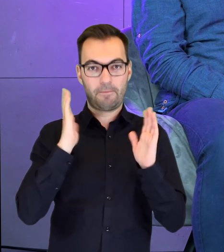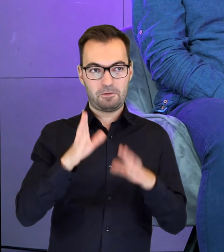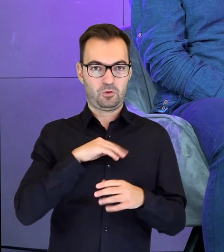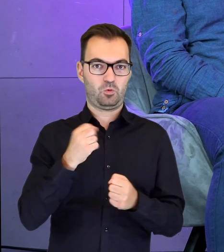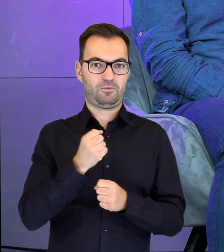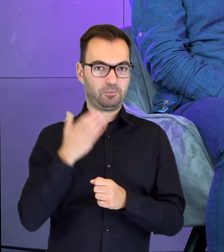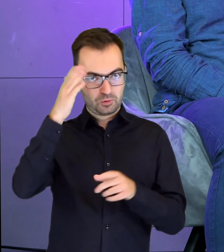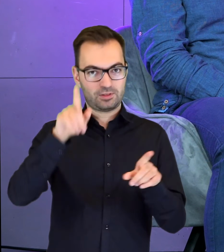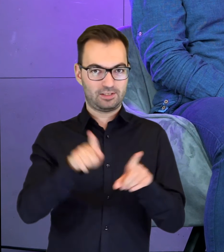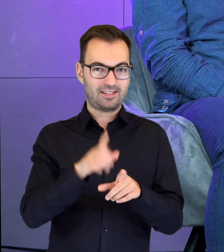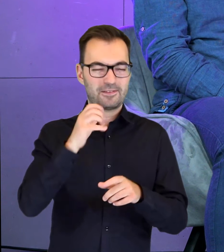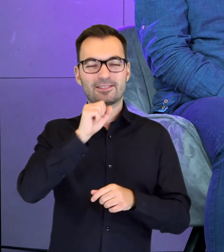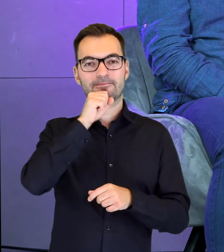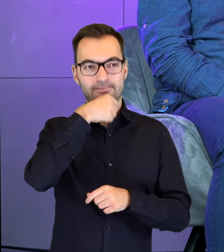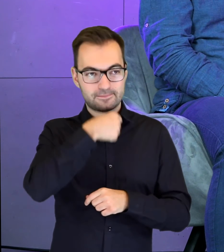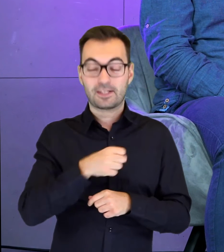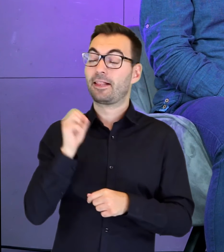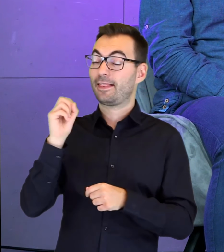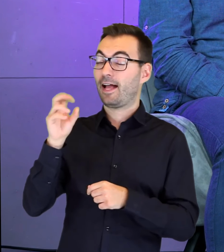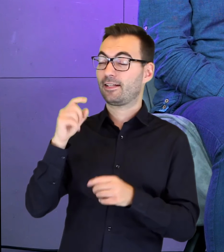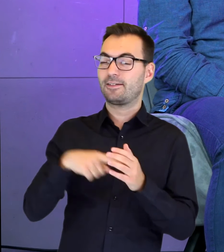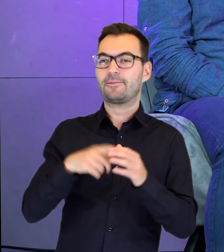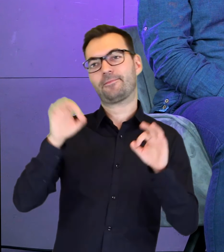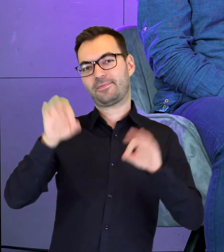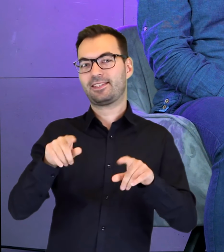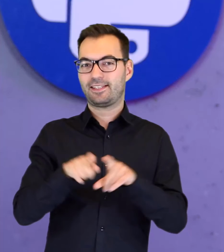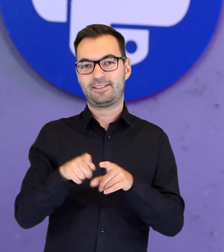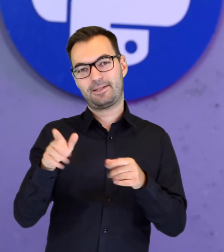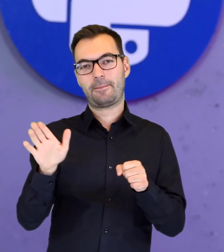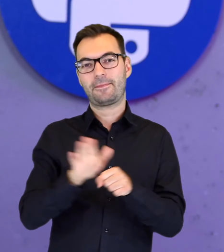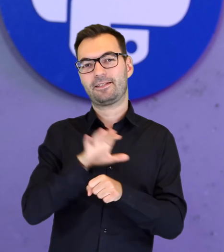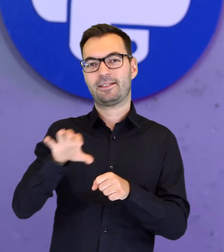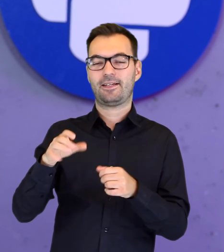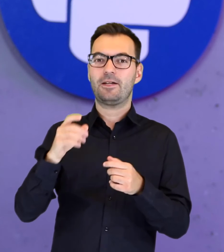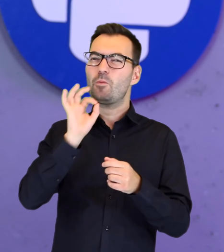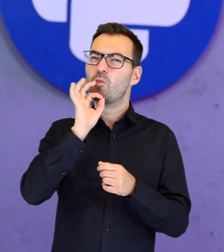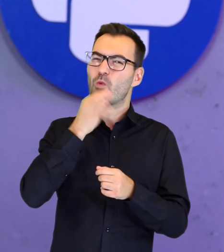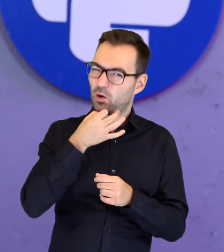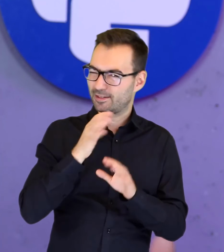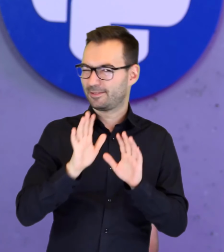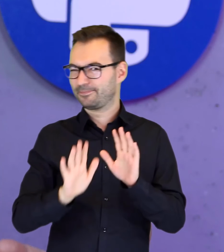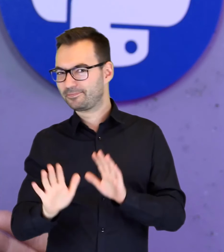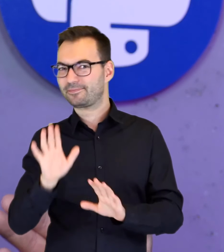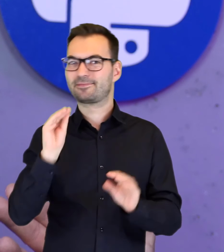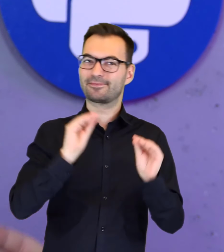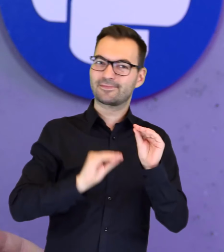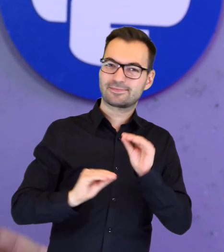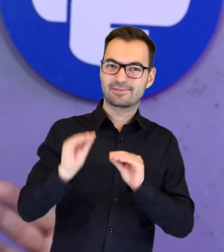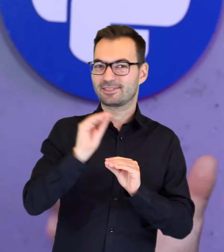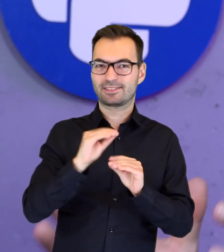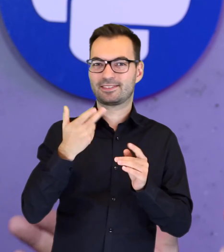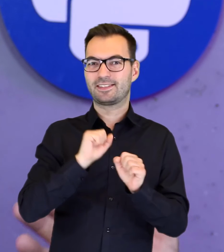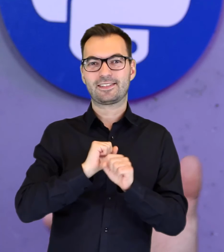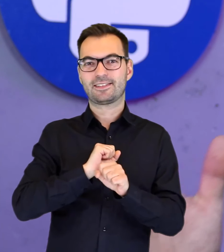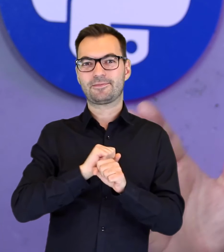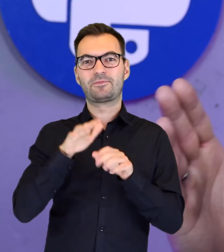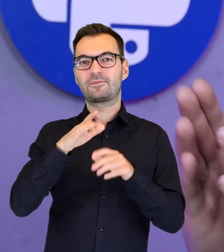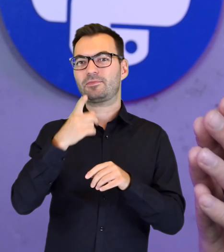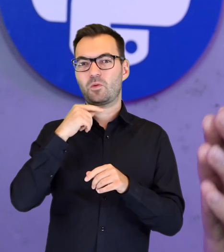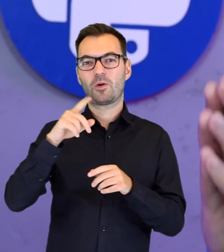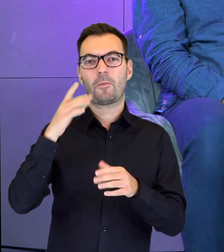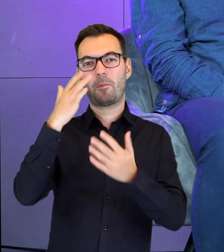tworzymy Dzisiaj będziemy mogli korzystać także myślę że to jest też wino tego że branża jest stosunkowo młoda